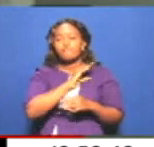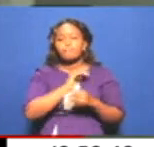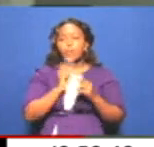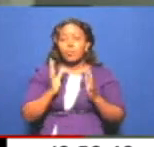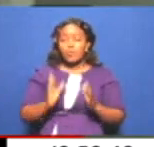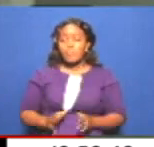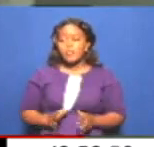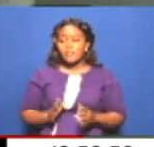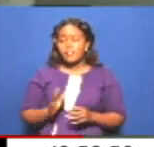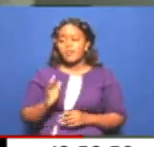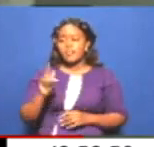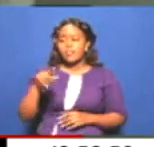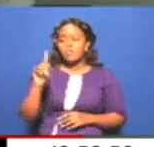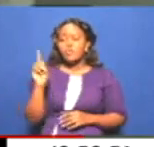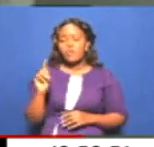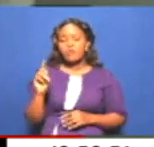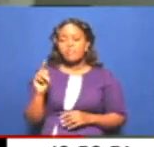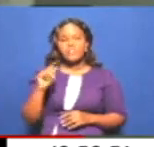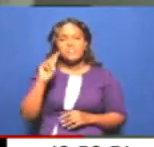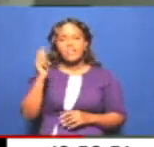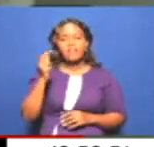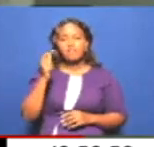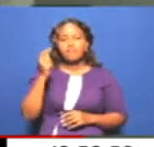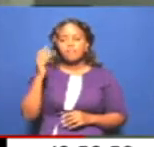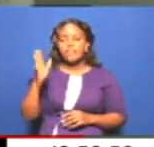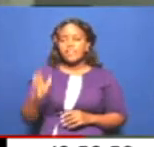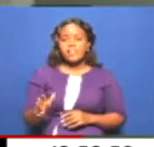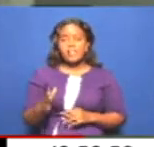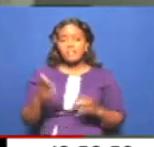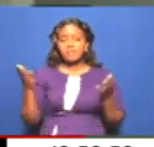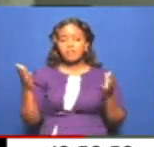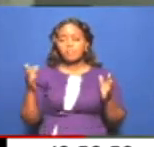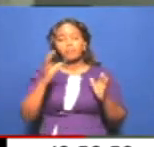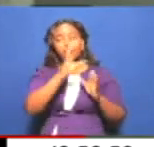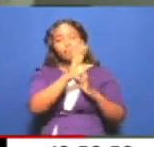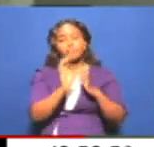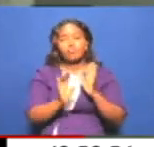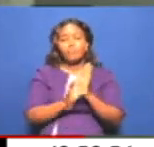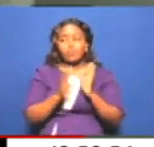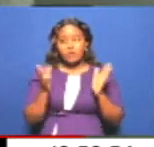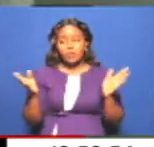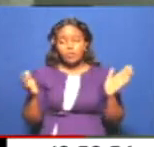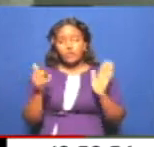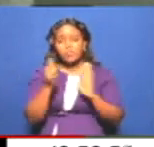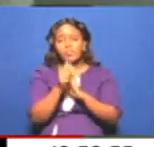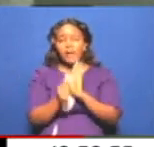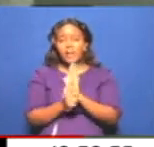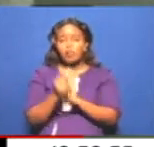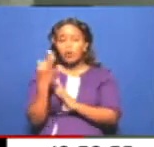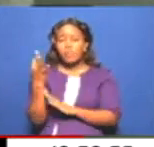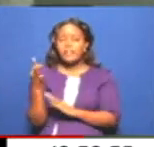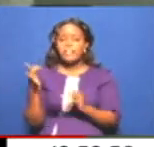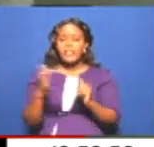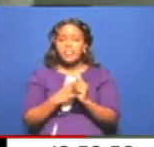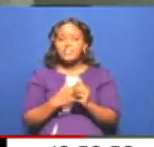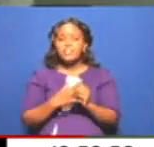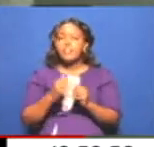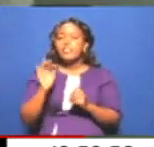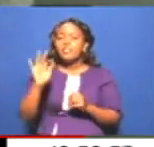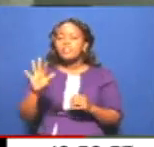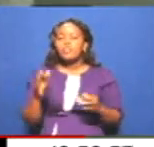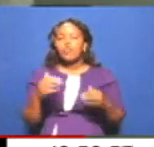kwa msingi tuliopewa na katiba, hususan article 38 akona haki ya